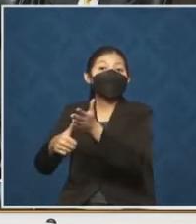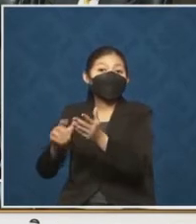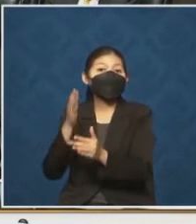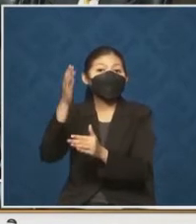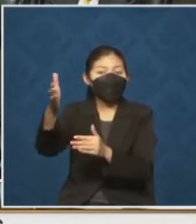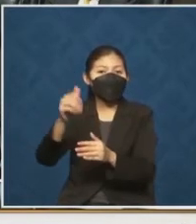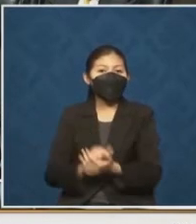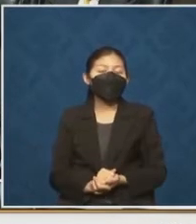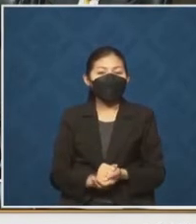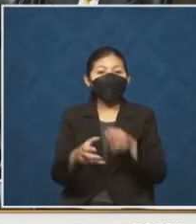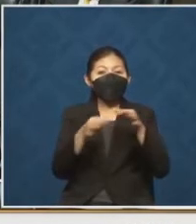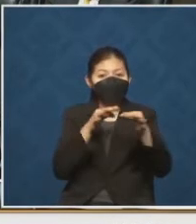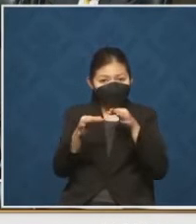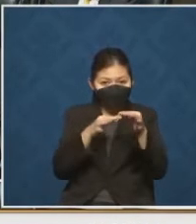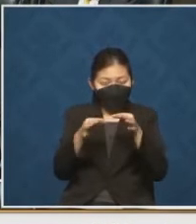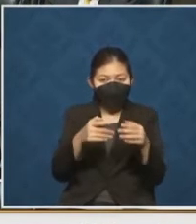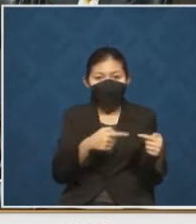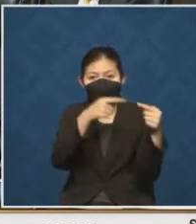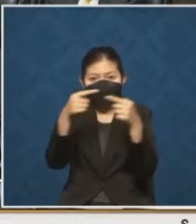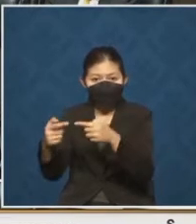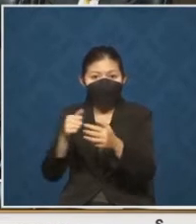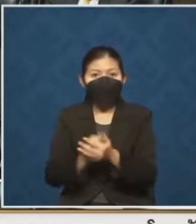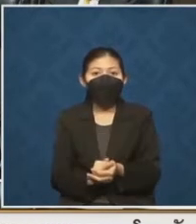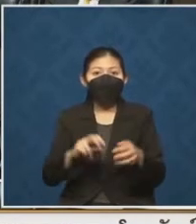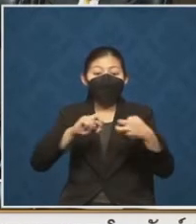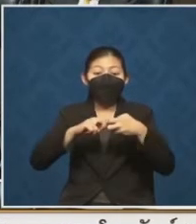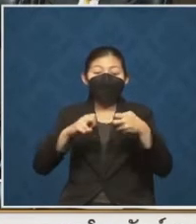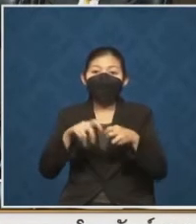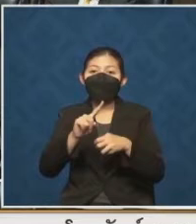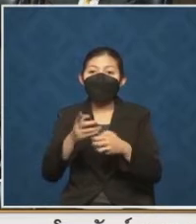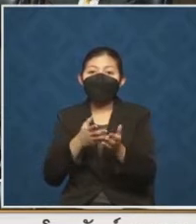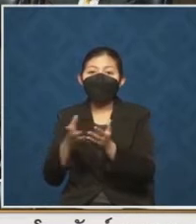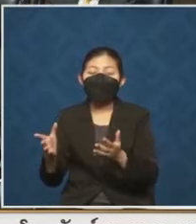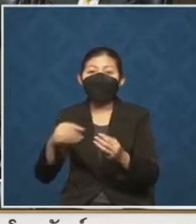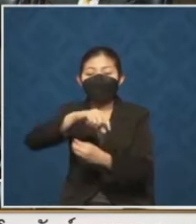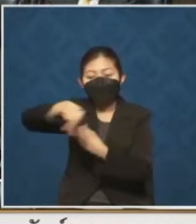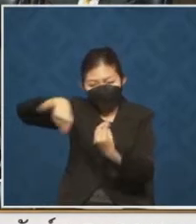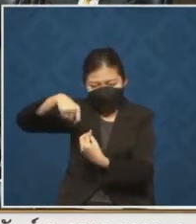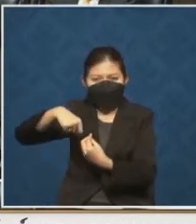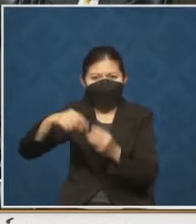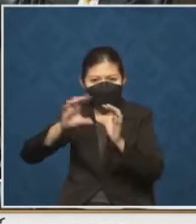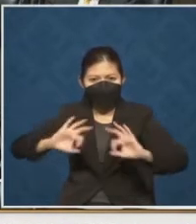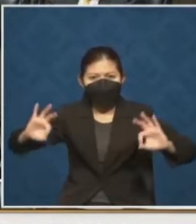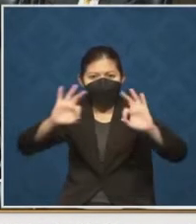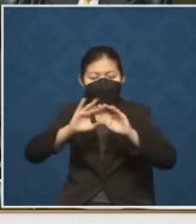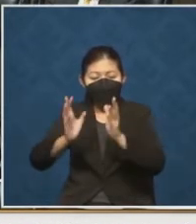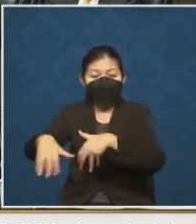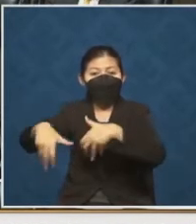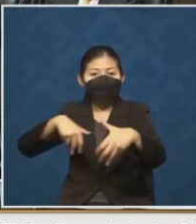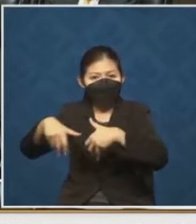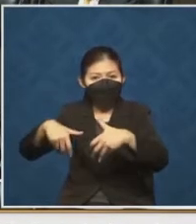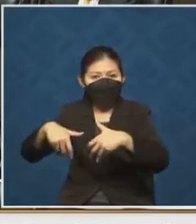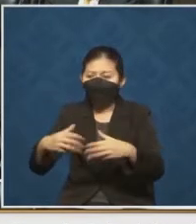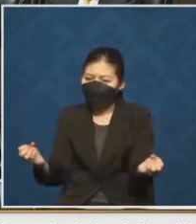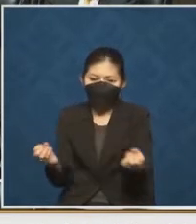ไม่ต้องกังวลใดๆครับที่จะไปทำลายหรือทำร้ายท่านข้อเสนอนี้จะเป็นประโยชน์แน่นอนครับทำได้ครับ